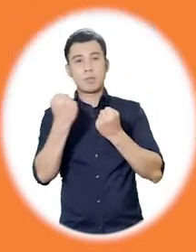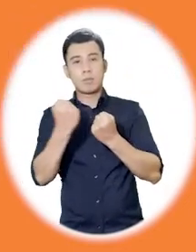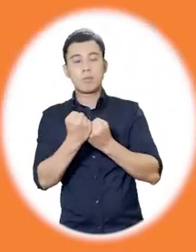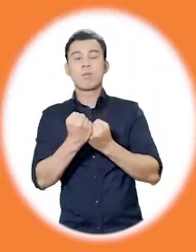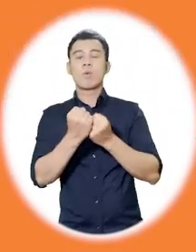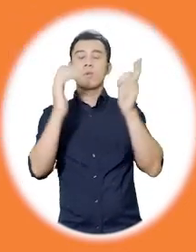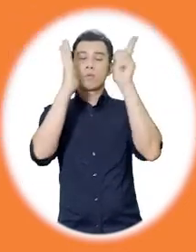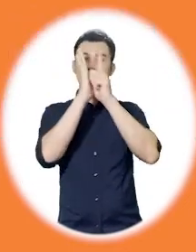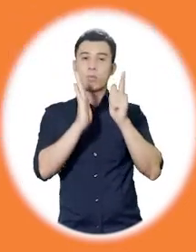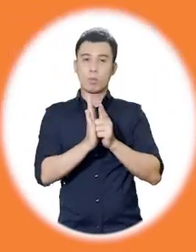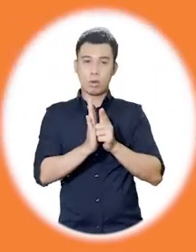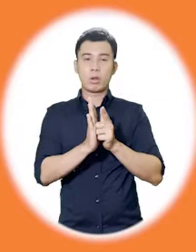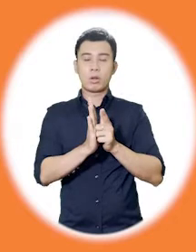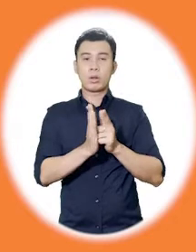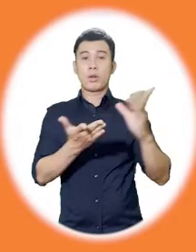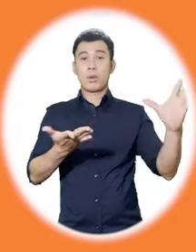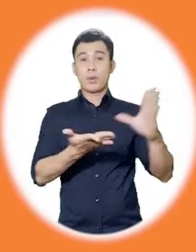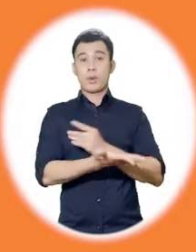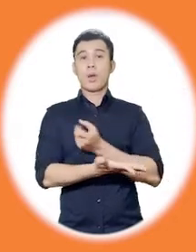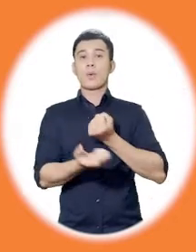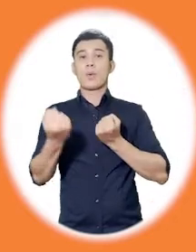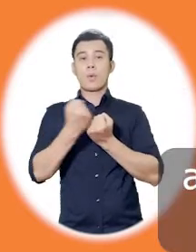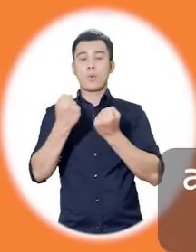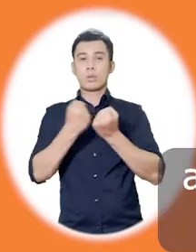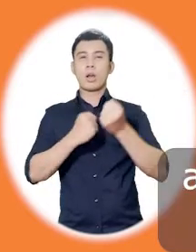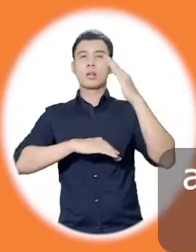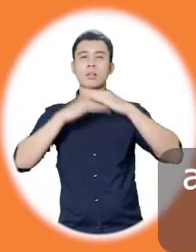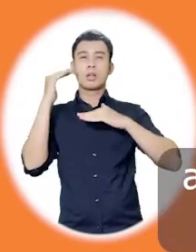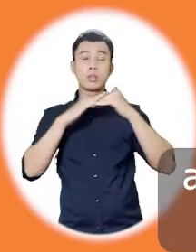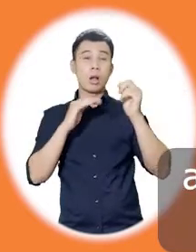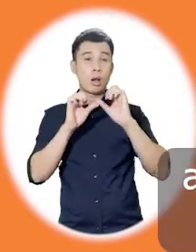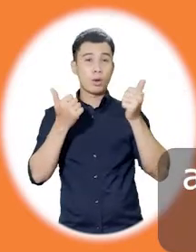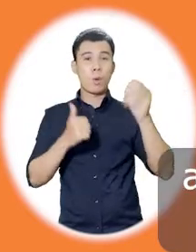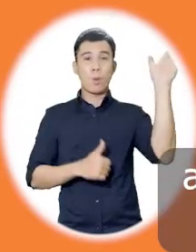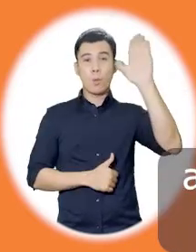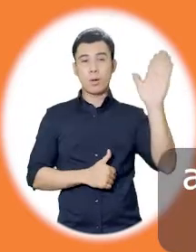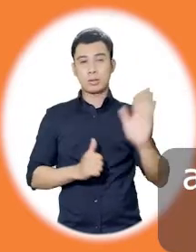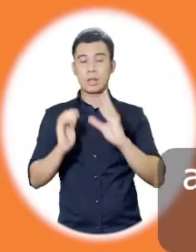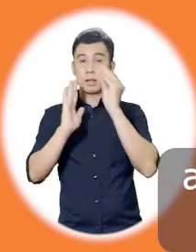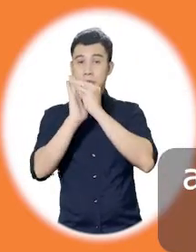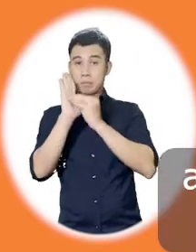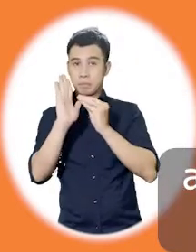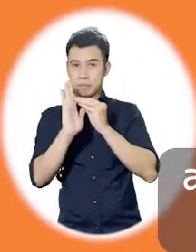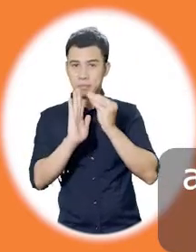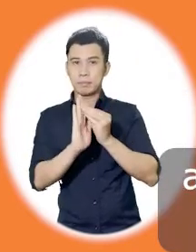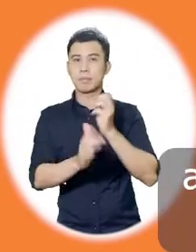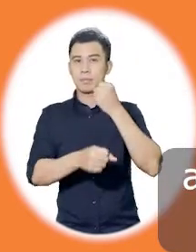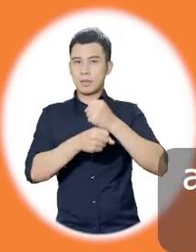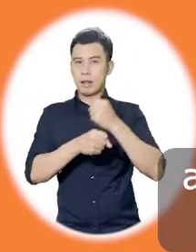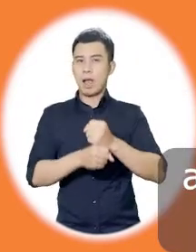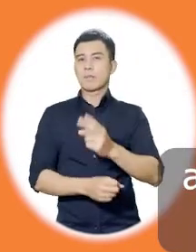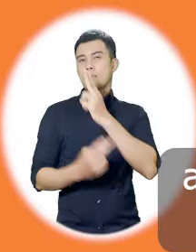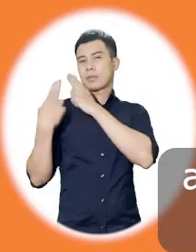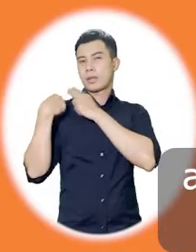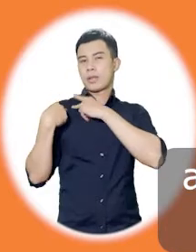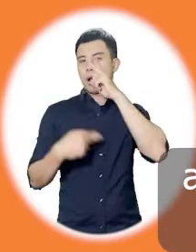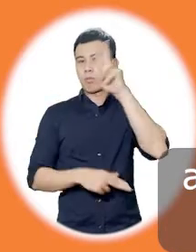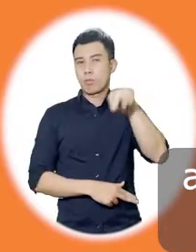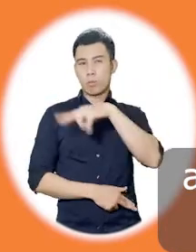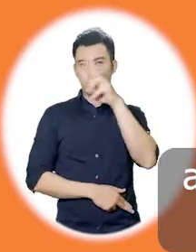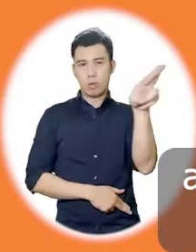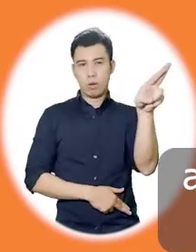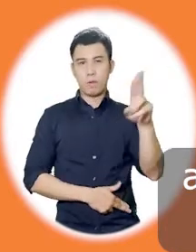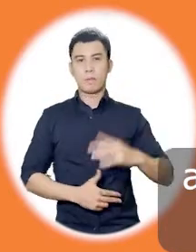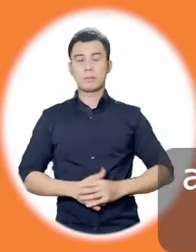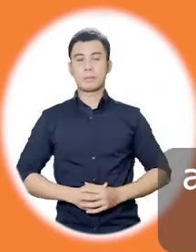và chính sách hỗ trợ, tạo điều kiện cho gói dịch vụ, điều phối và quản trị điều phối cũng cần được xây dựng ở cấp quốc gia và địa phương, cụ thể hóa và phân công